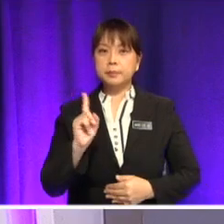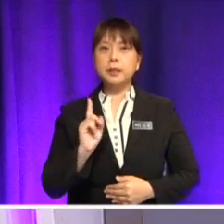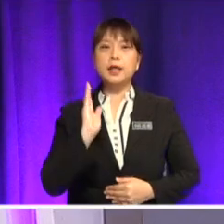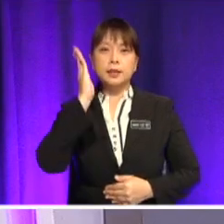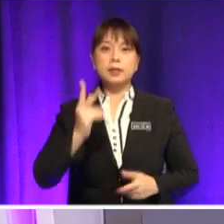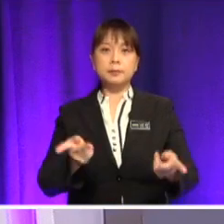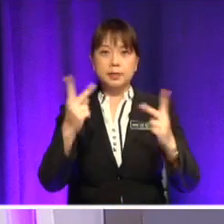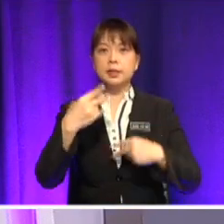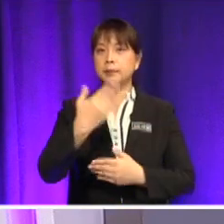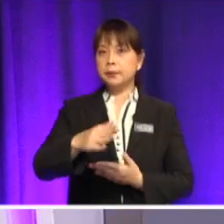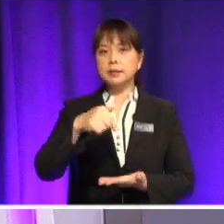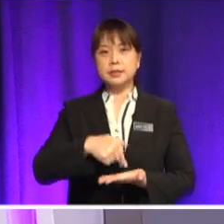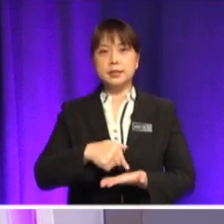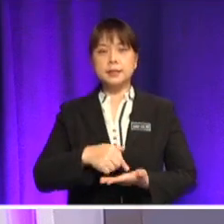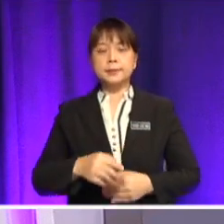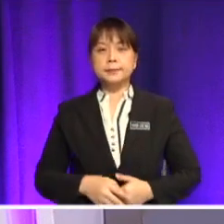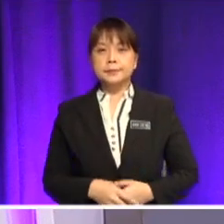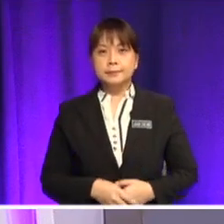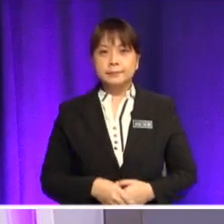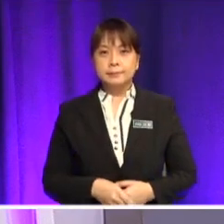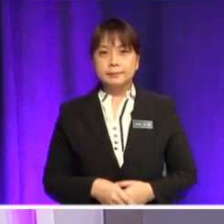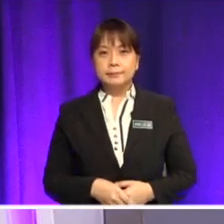sukses SPM 2022